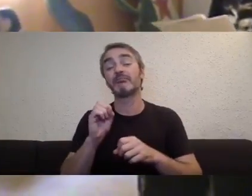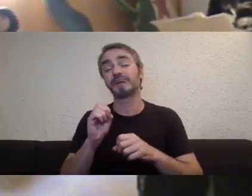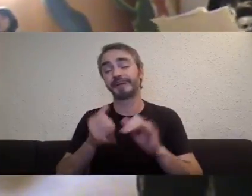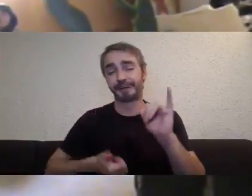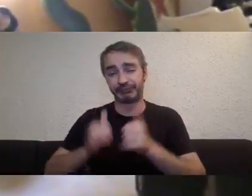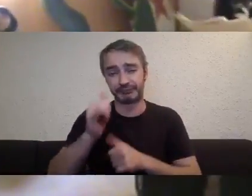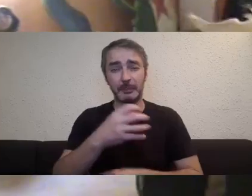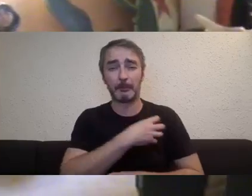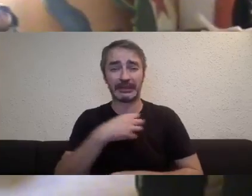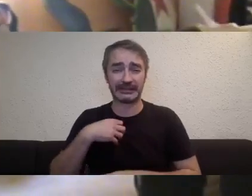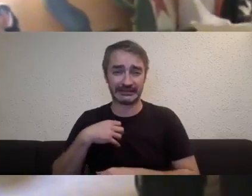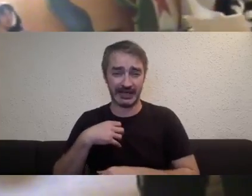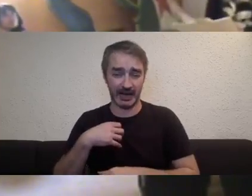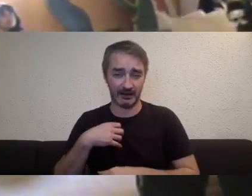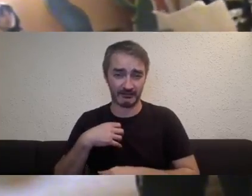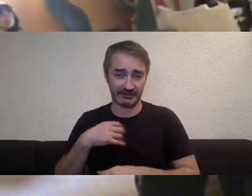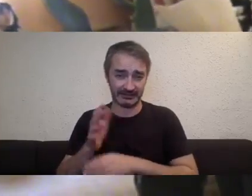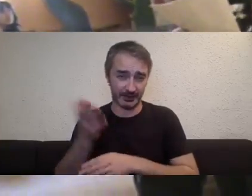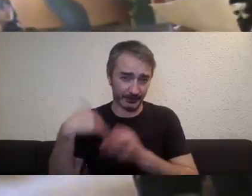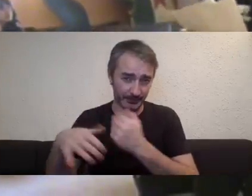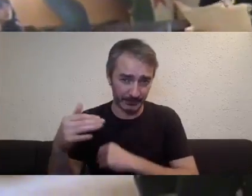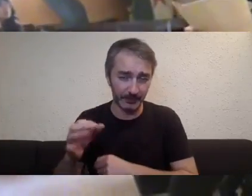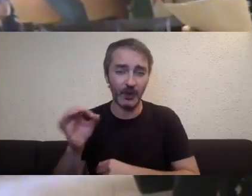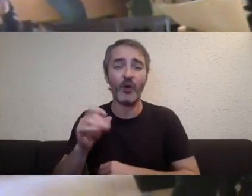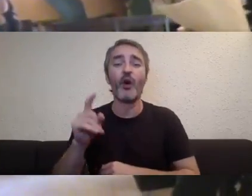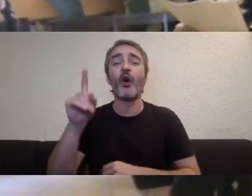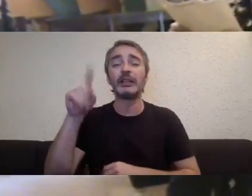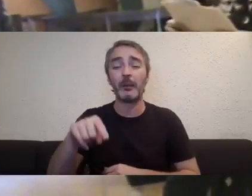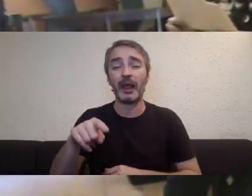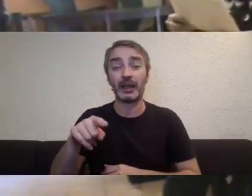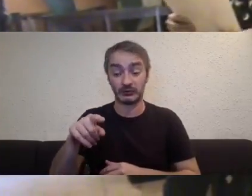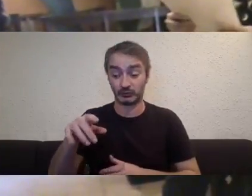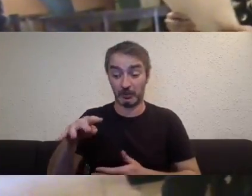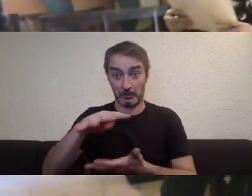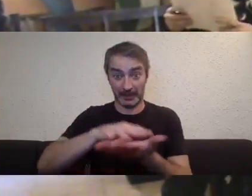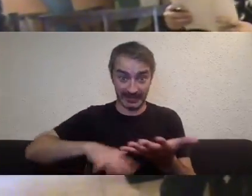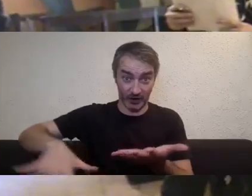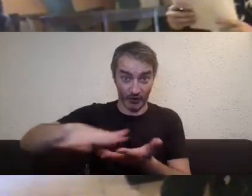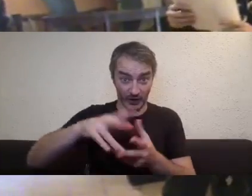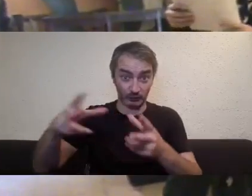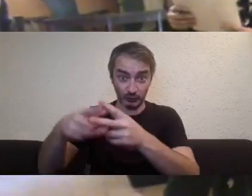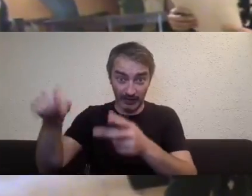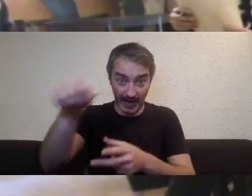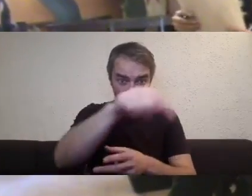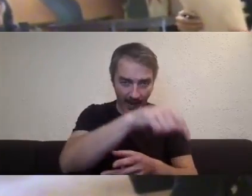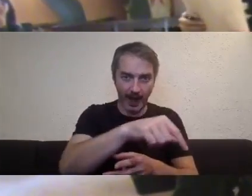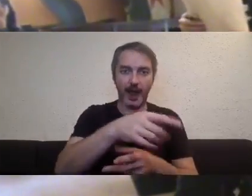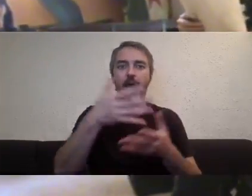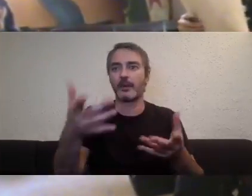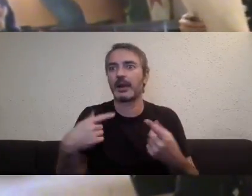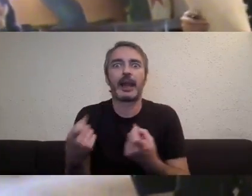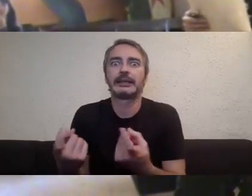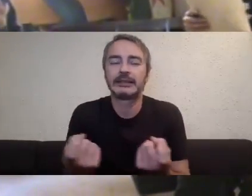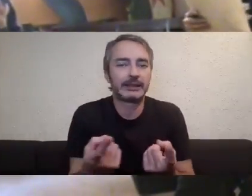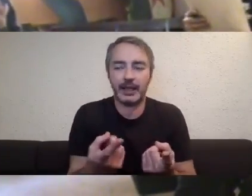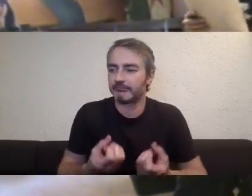del desallotjament del cinema Princesa es va produir aquesta ocupació simultània, no?, de molts centres socials de diferents barris de Barcelona, i una